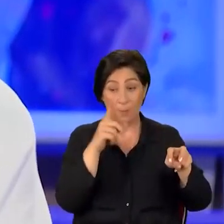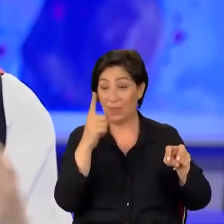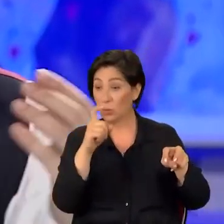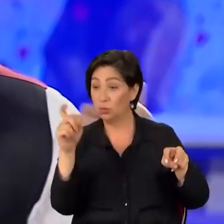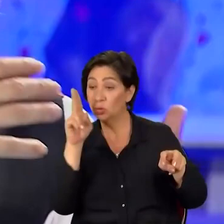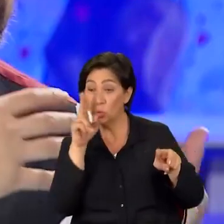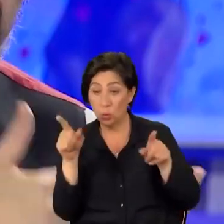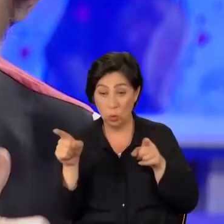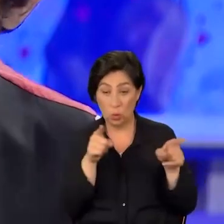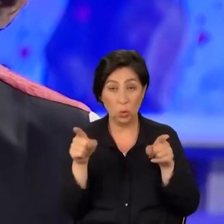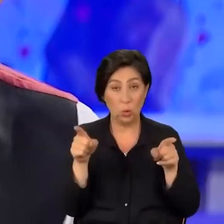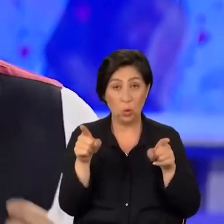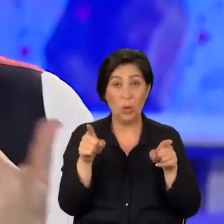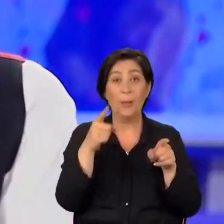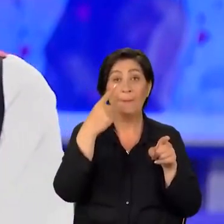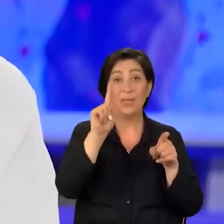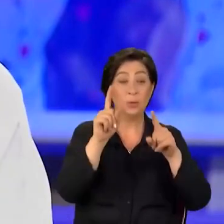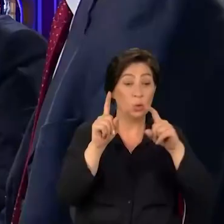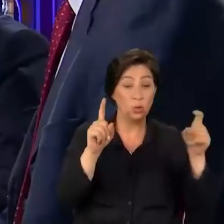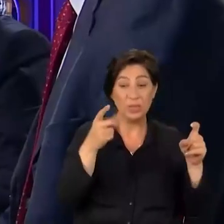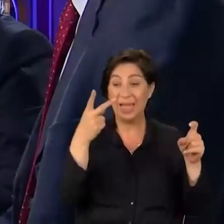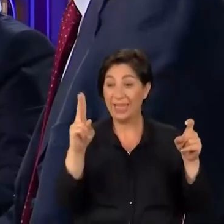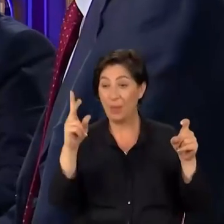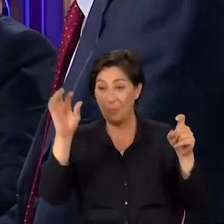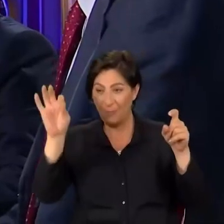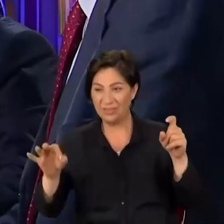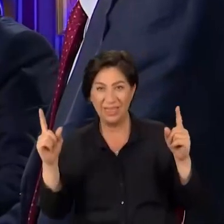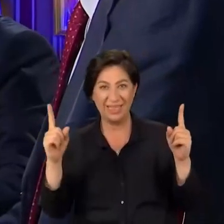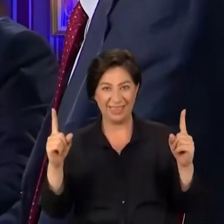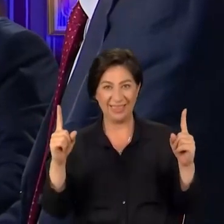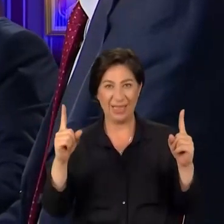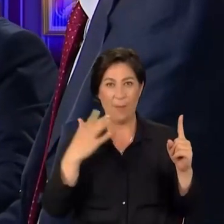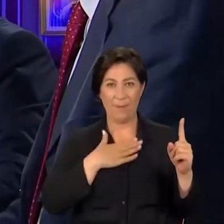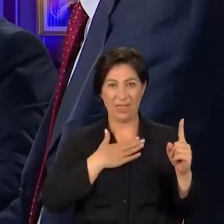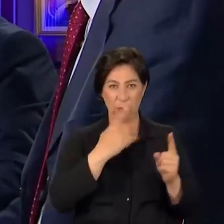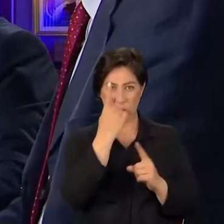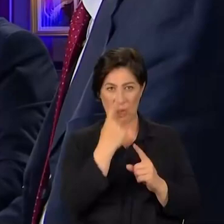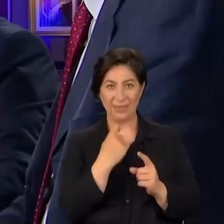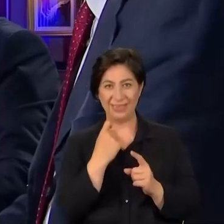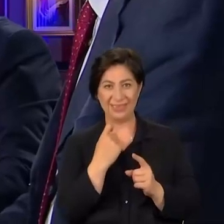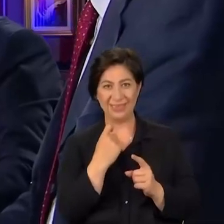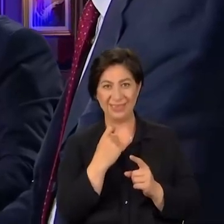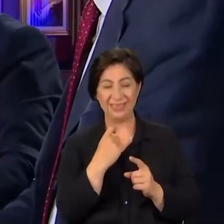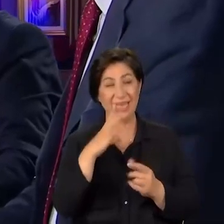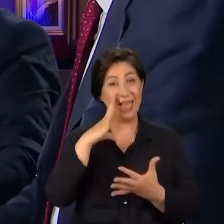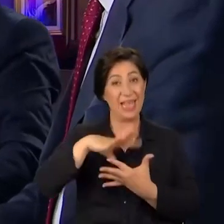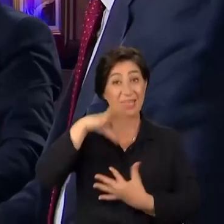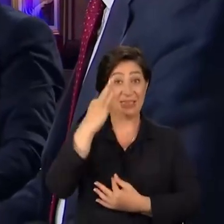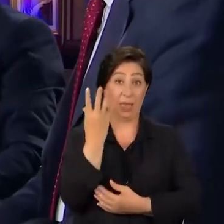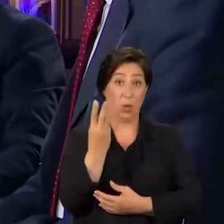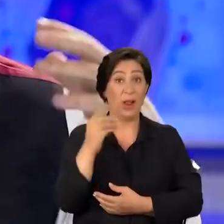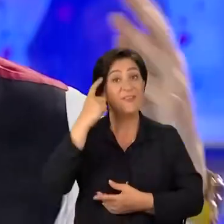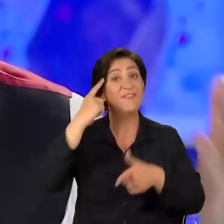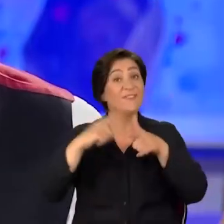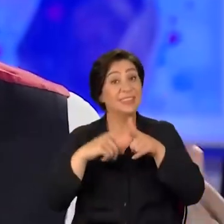sonu, 1900'lerin başlangıcı ile 2000'lerin başlangıcı bana sorarsanız insani olarak,